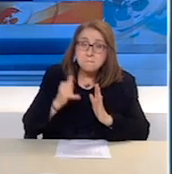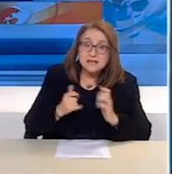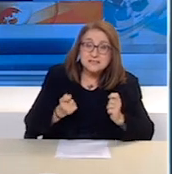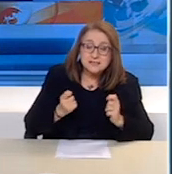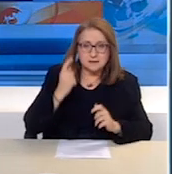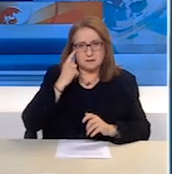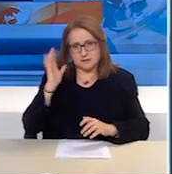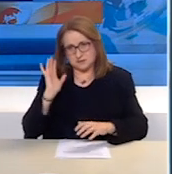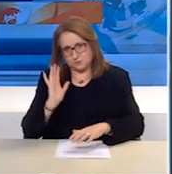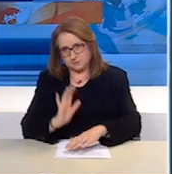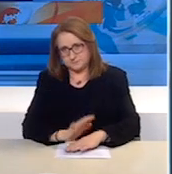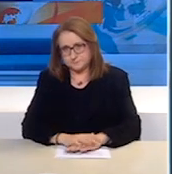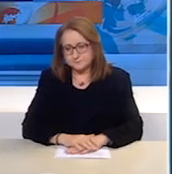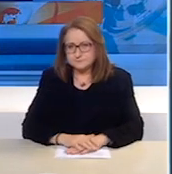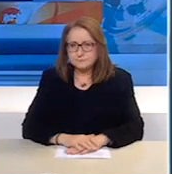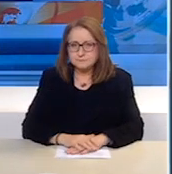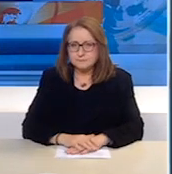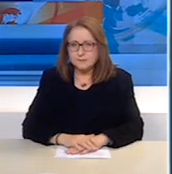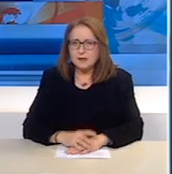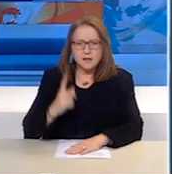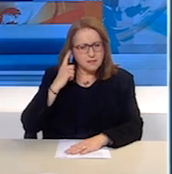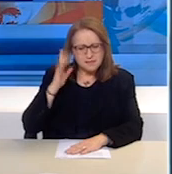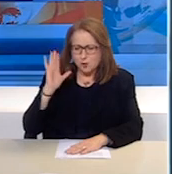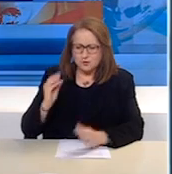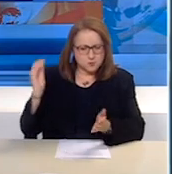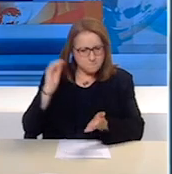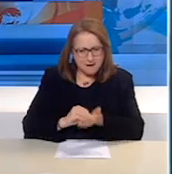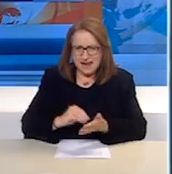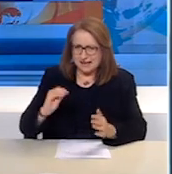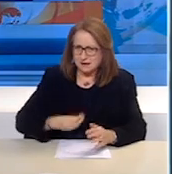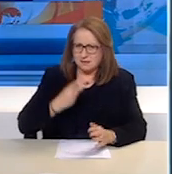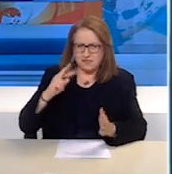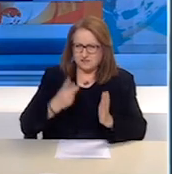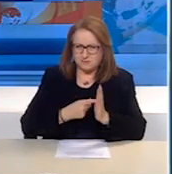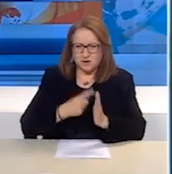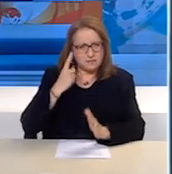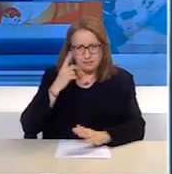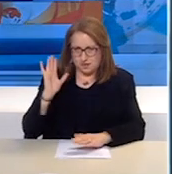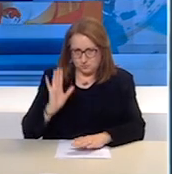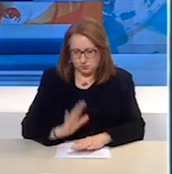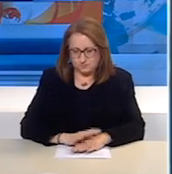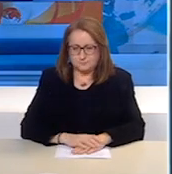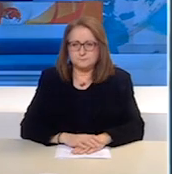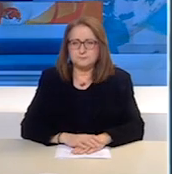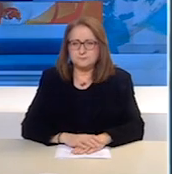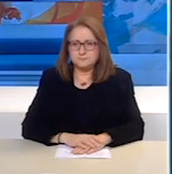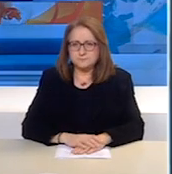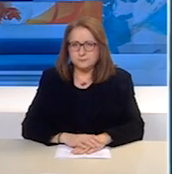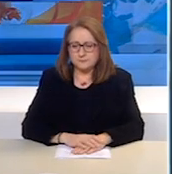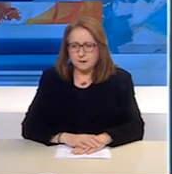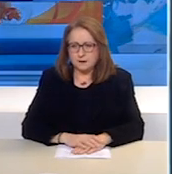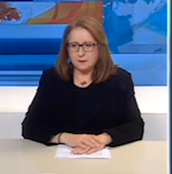πόσο σοβαρή είναι νόσος. Θεωρώ ότι επαναλίμωξη δεν έχει καταγραφεί επίσημα. Θεωρώ ότι δεν την περιμένω επιστημονικά να